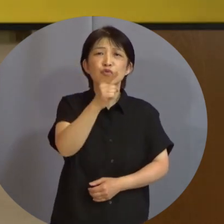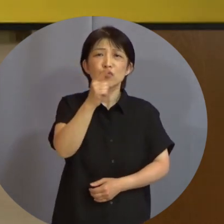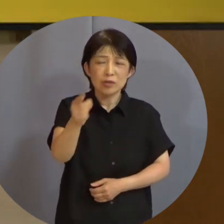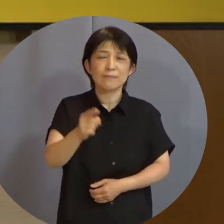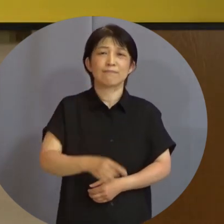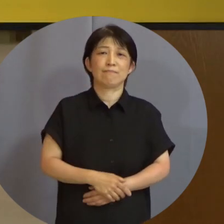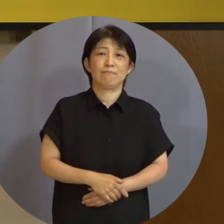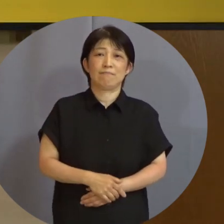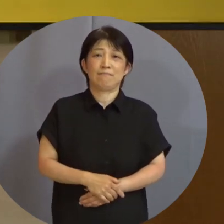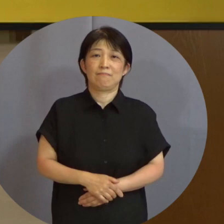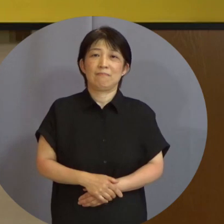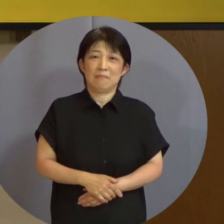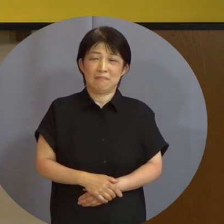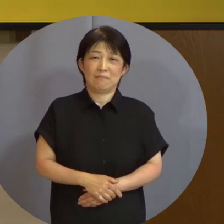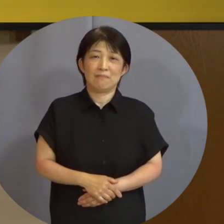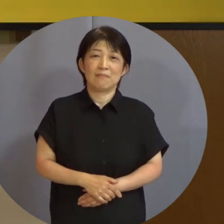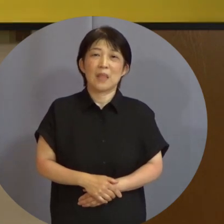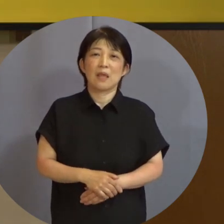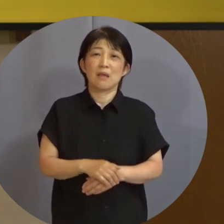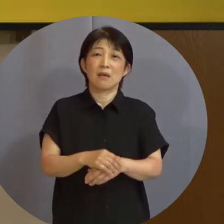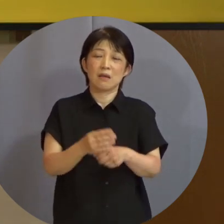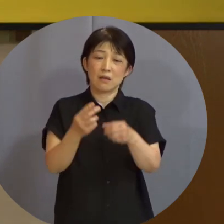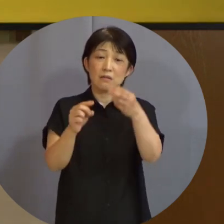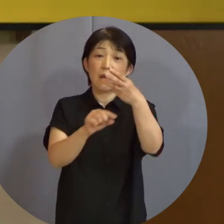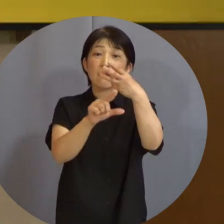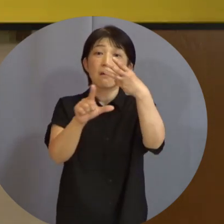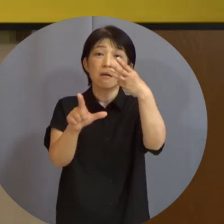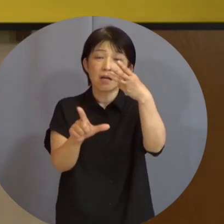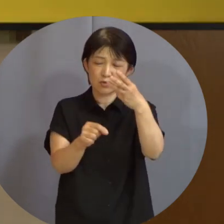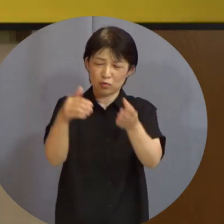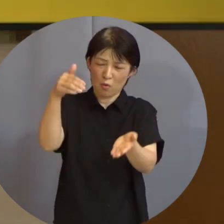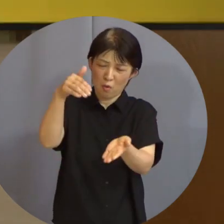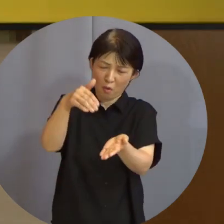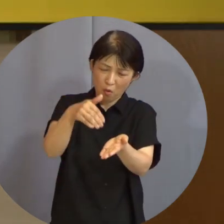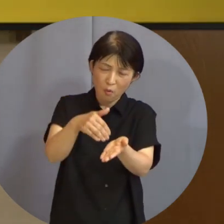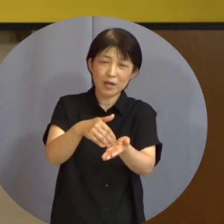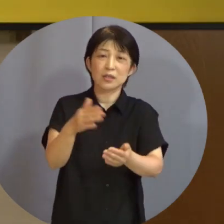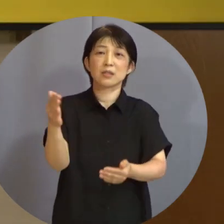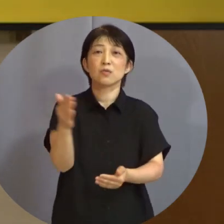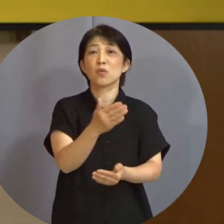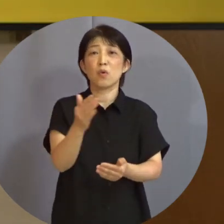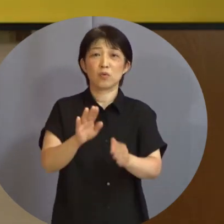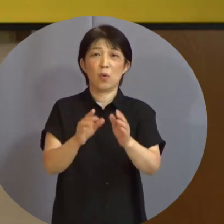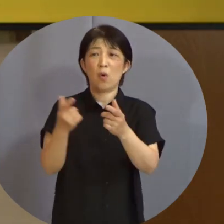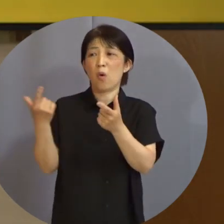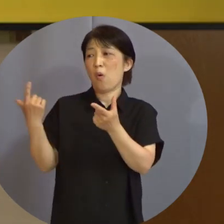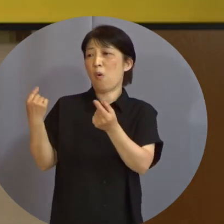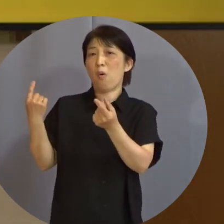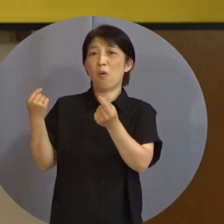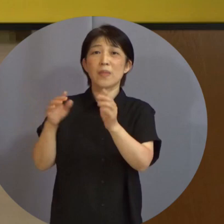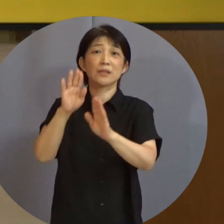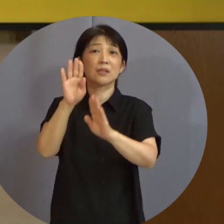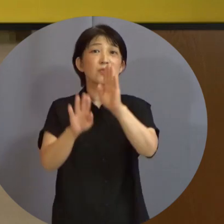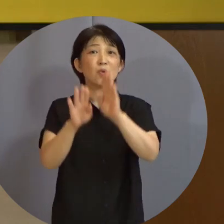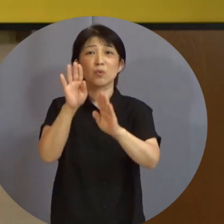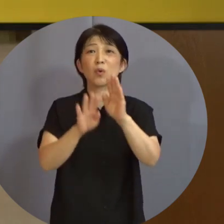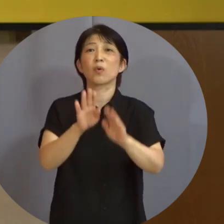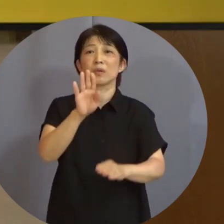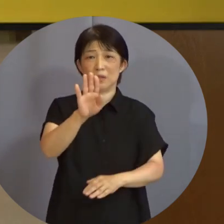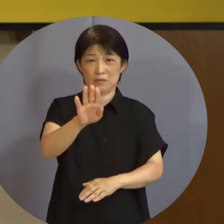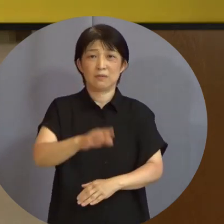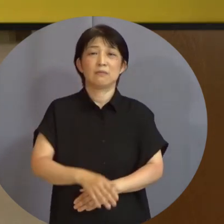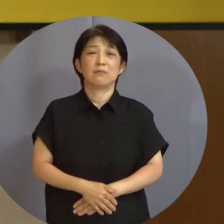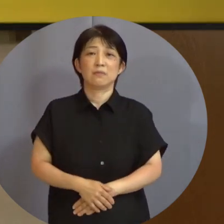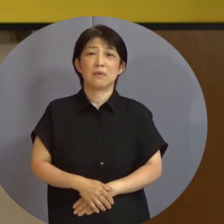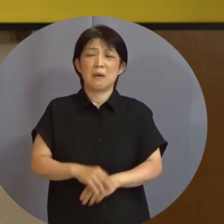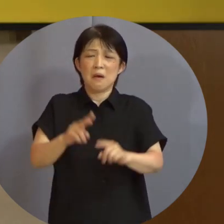ど3月の下旬頃の状況になっています。リバウン